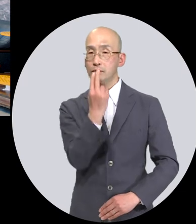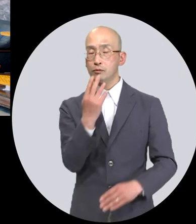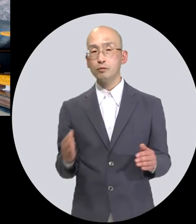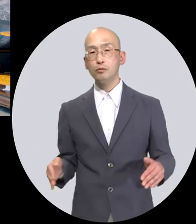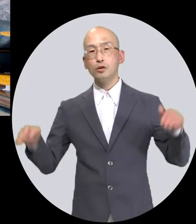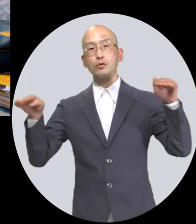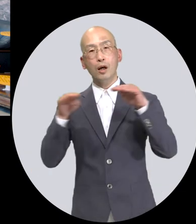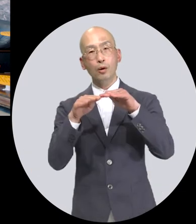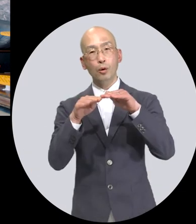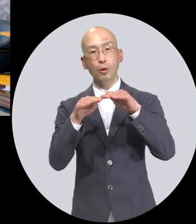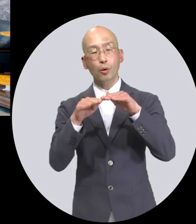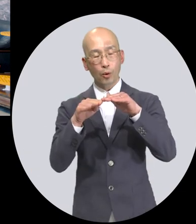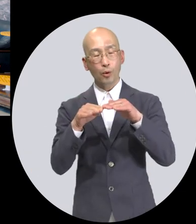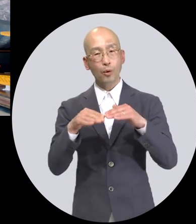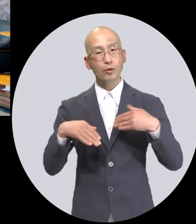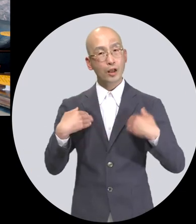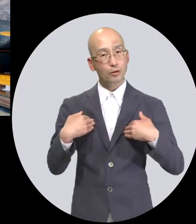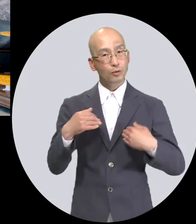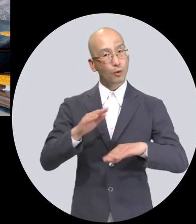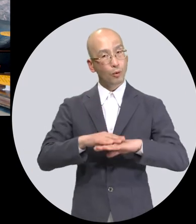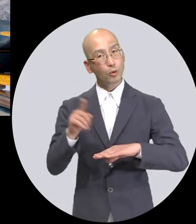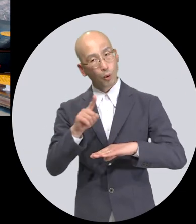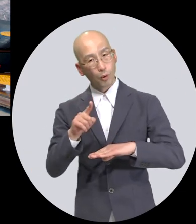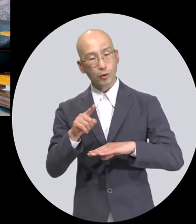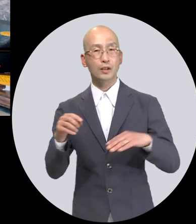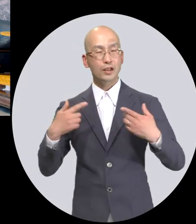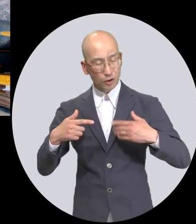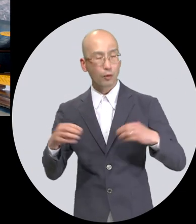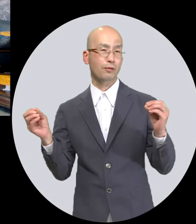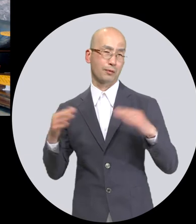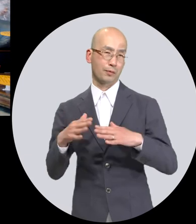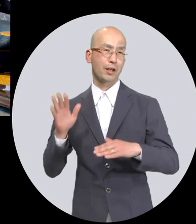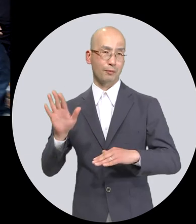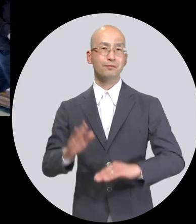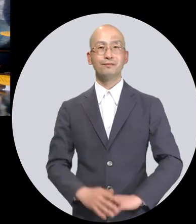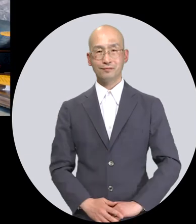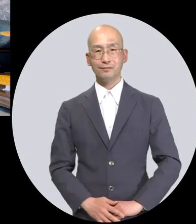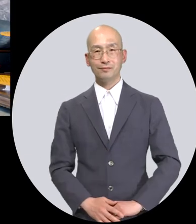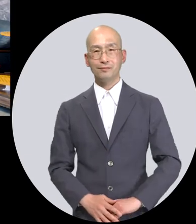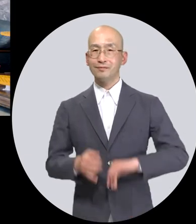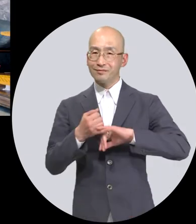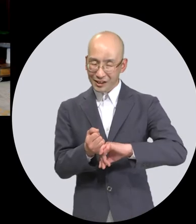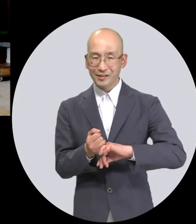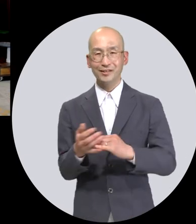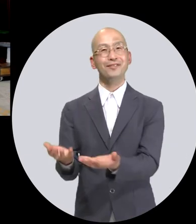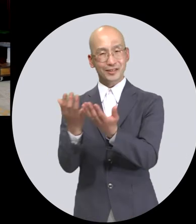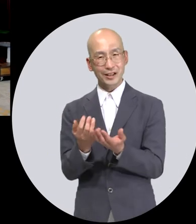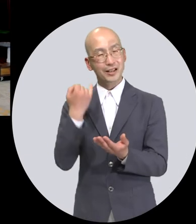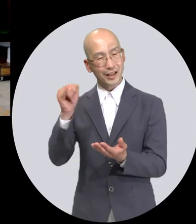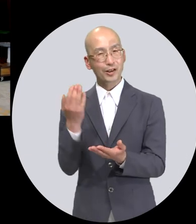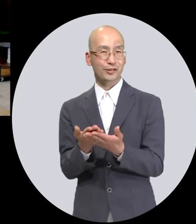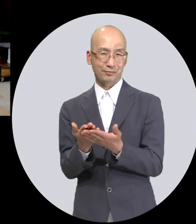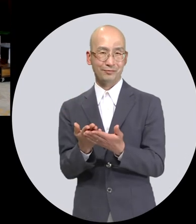この美術館をどうやったらみんなで楽しめるかという話をいつもしています。ぜひいろんな意